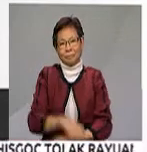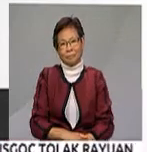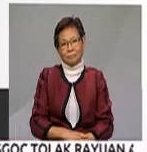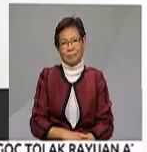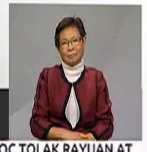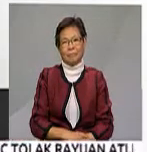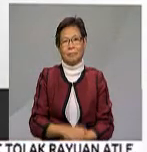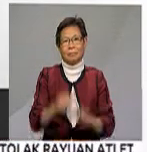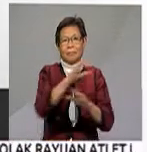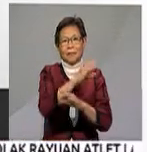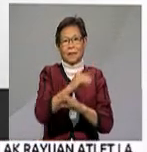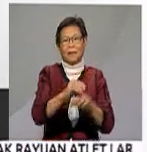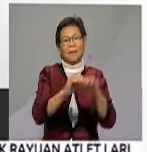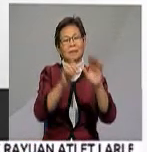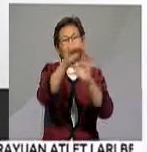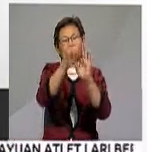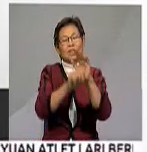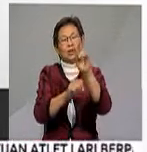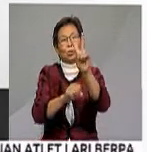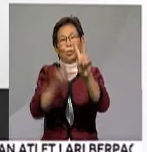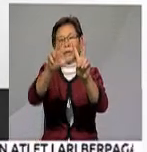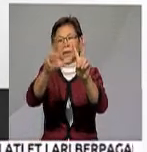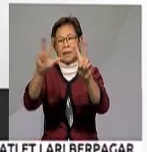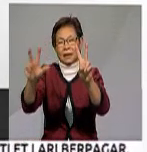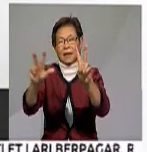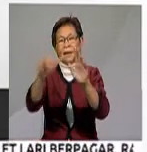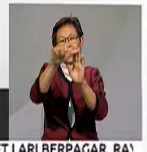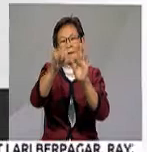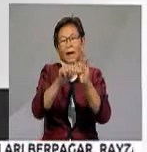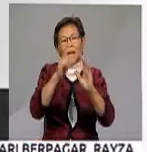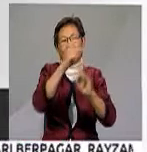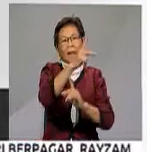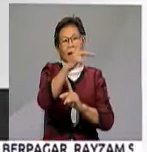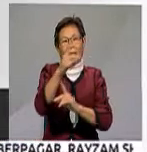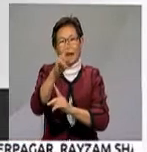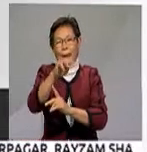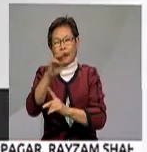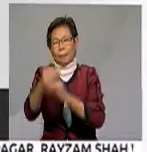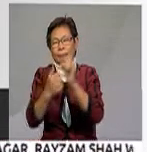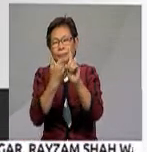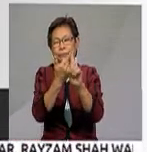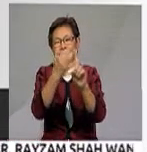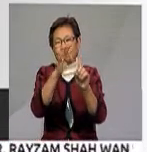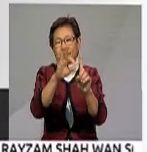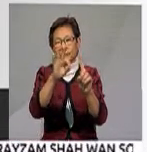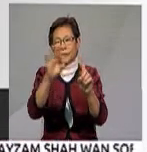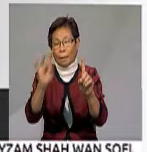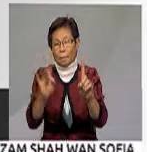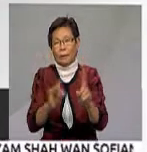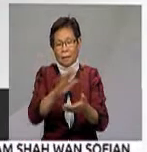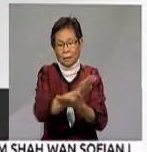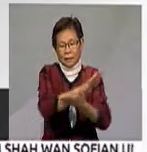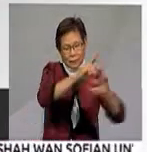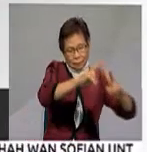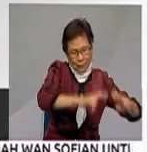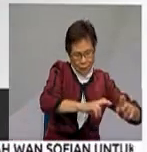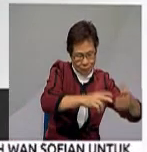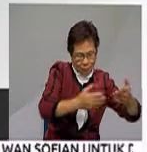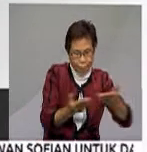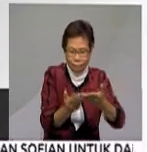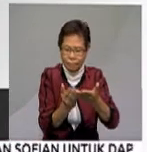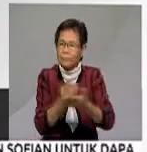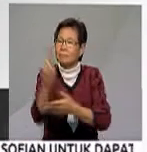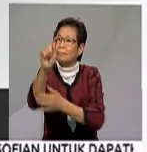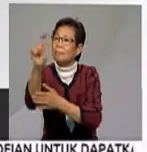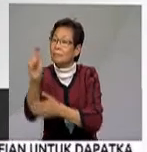dan Seksyen 233 Akta Komunikasi dan Multimedia 1998. Kertas siasatan akan dirujuk